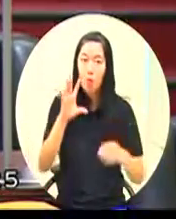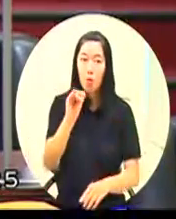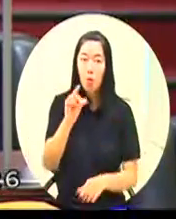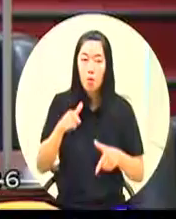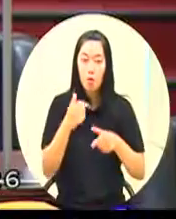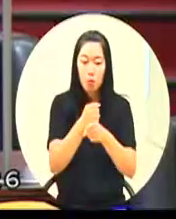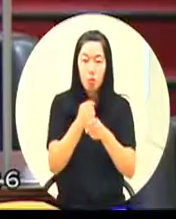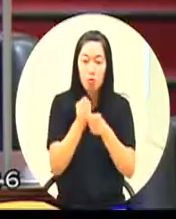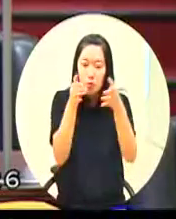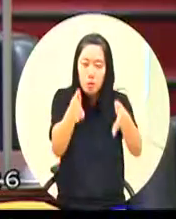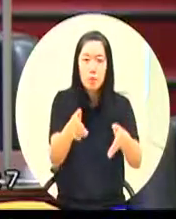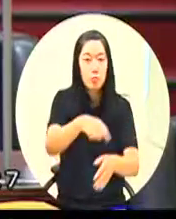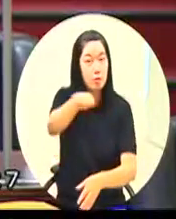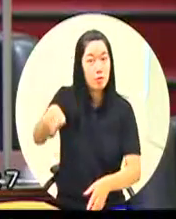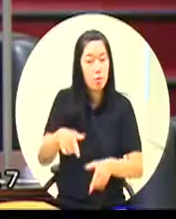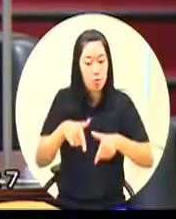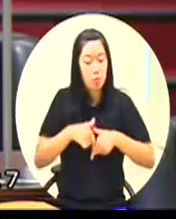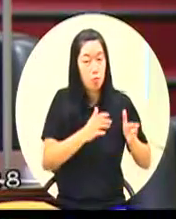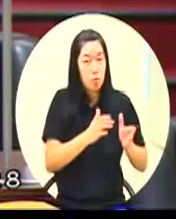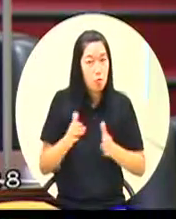验？